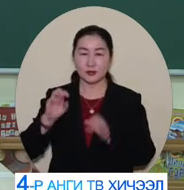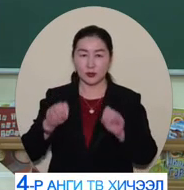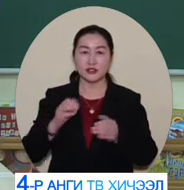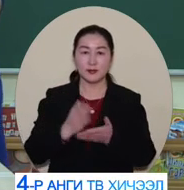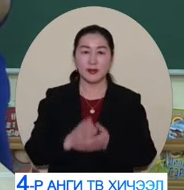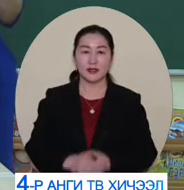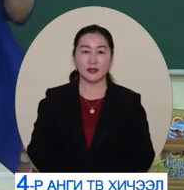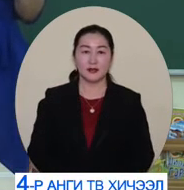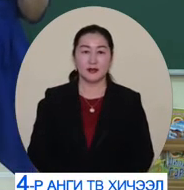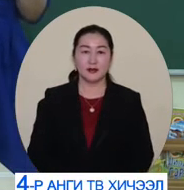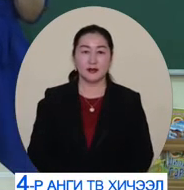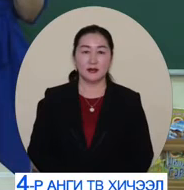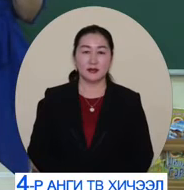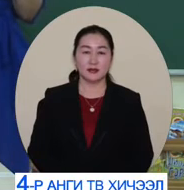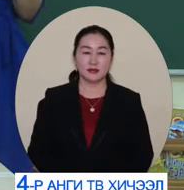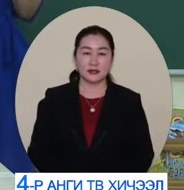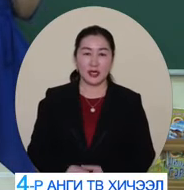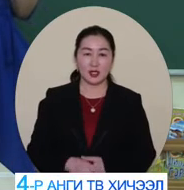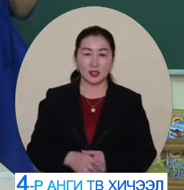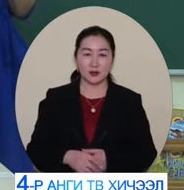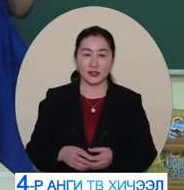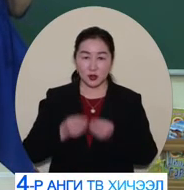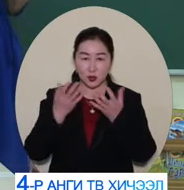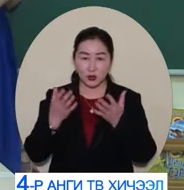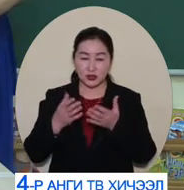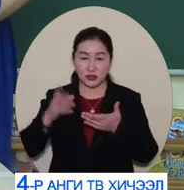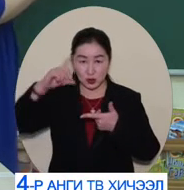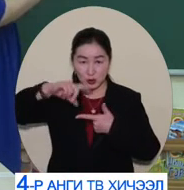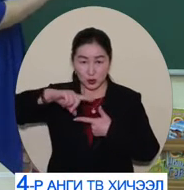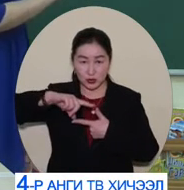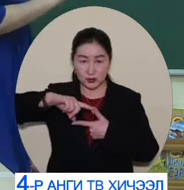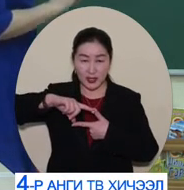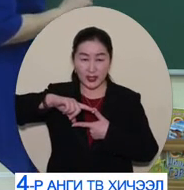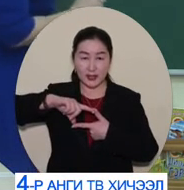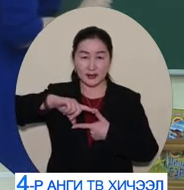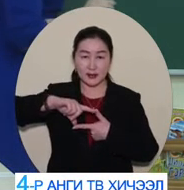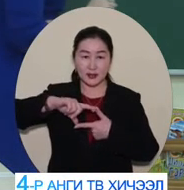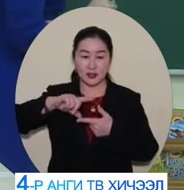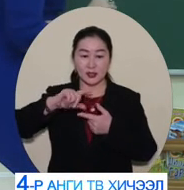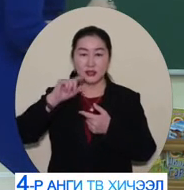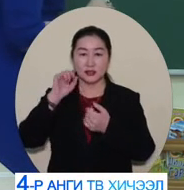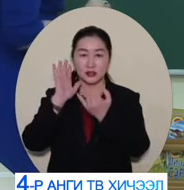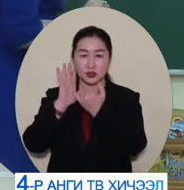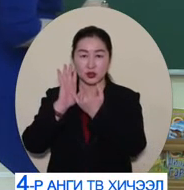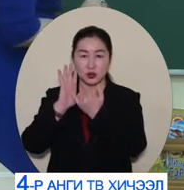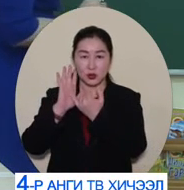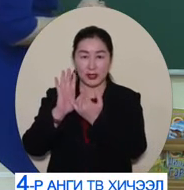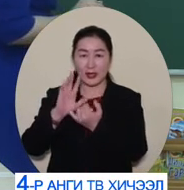6 квадрат см бүхий ийм дүрс. Үс чинь тийм ээ. За, одоо ингэ дараа.